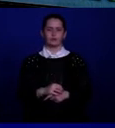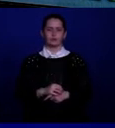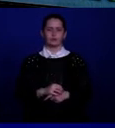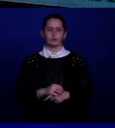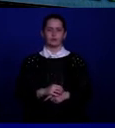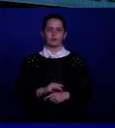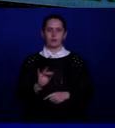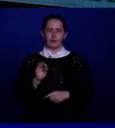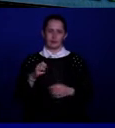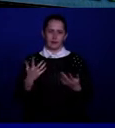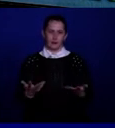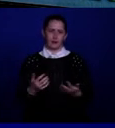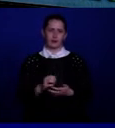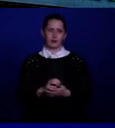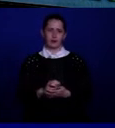Итак,